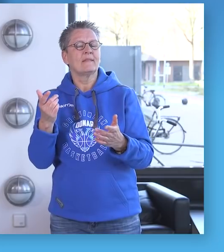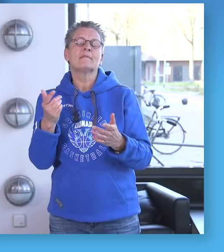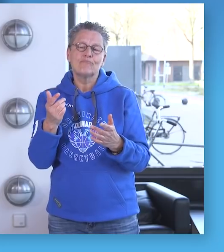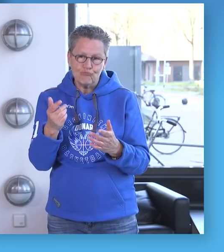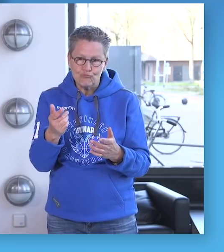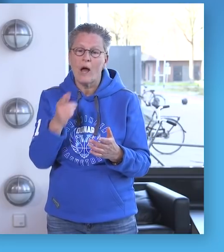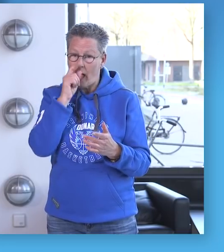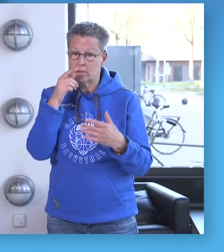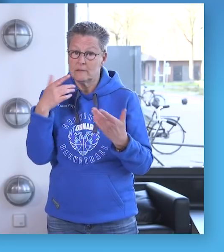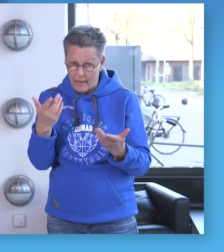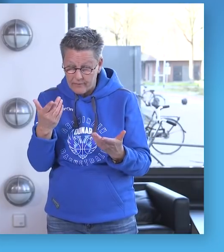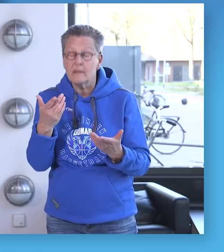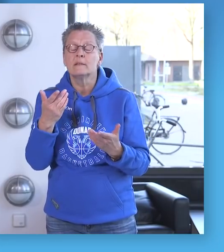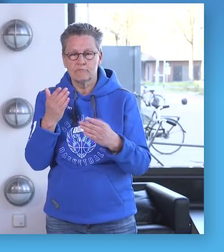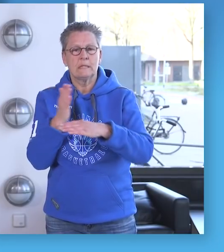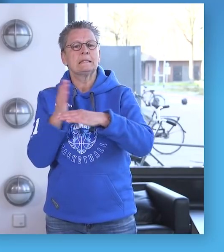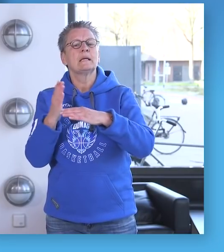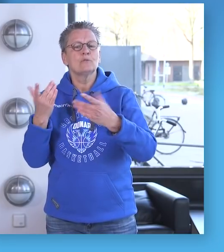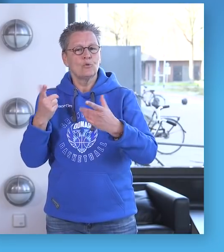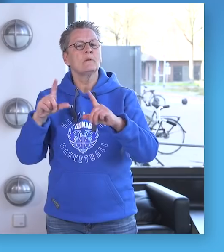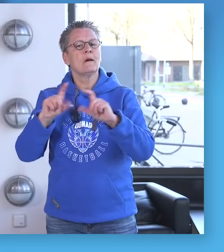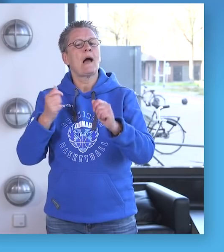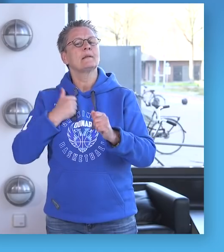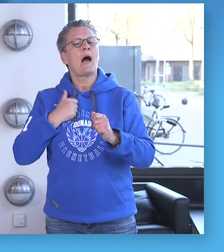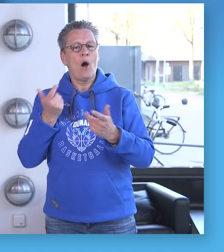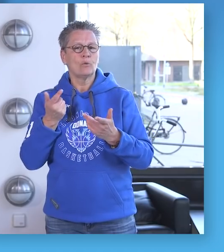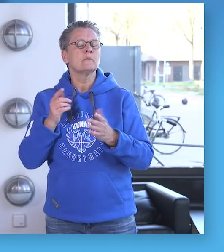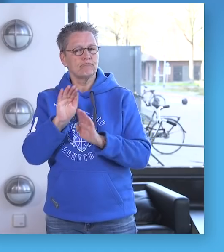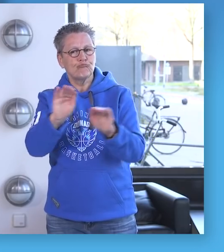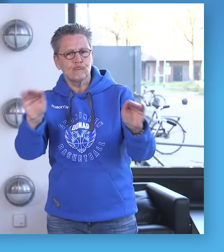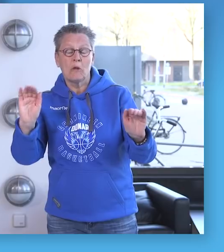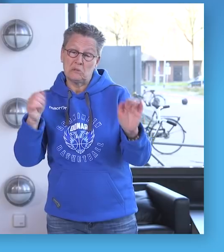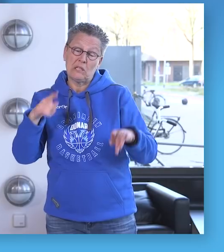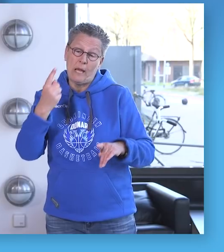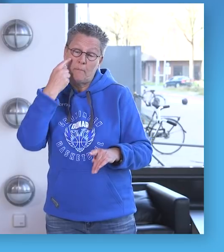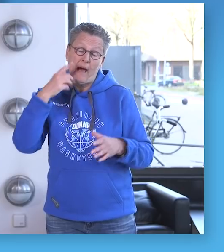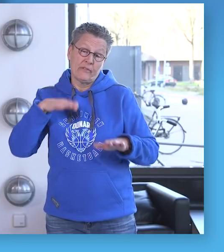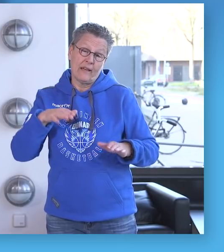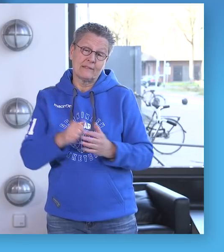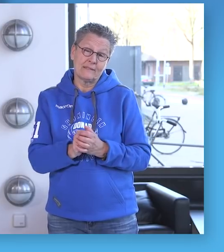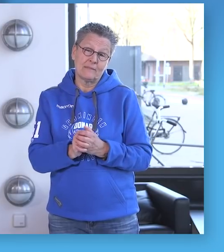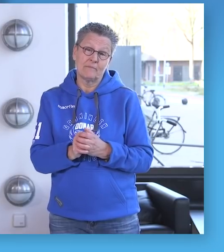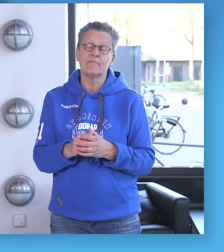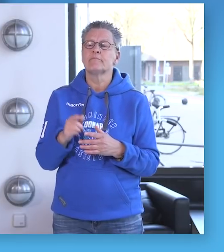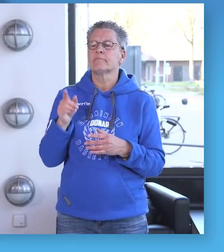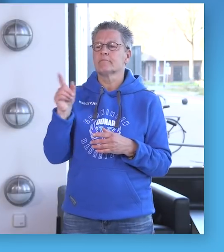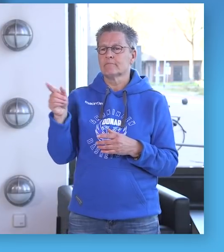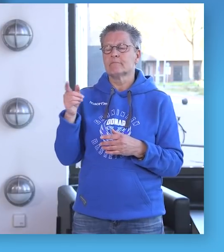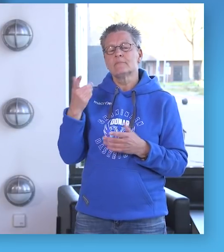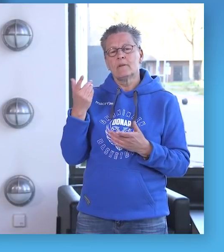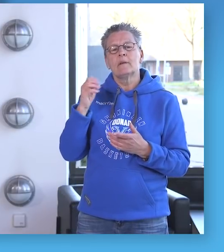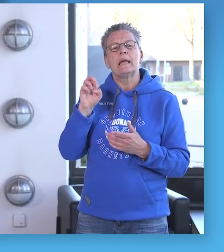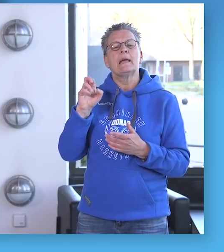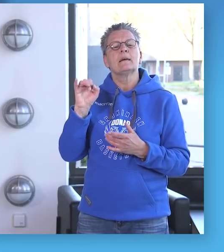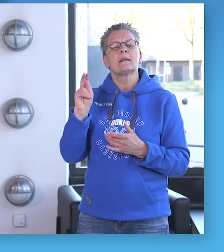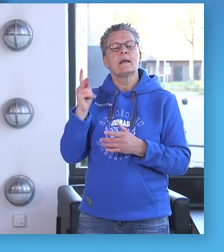maar, de seizoenkaarthouders gaan benaderen. Dus dat zal best nog een maandje kunnen duren. Erik, vorig jaar hadden we aan het einde van het seizoen zo'n prachtig gesprek op het